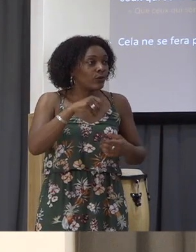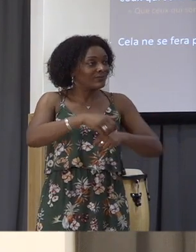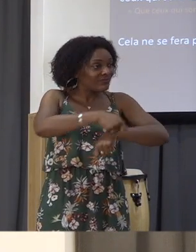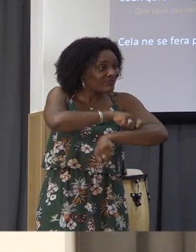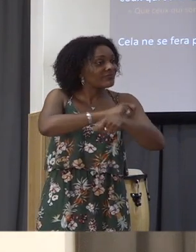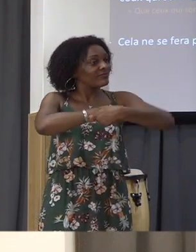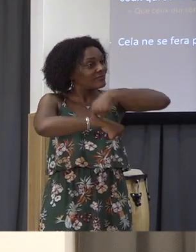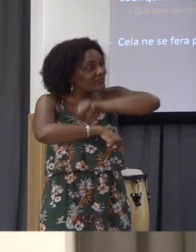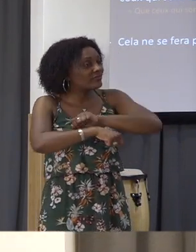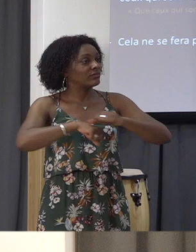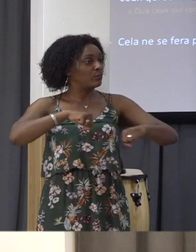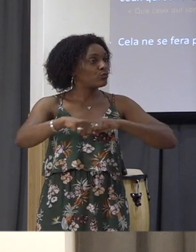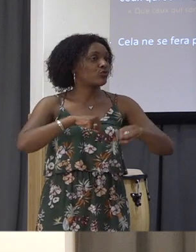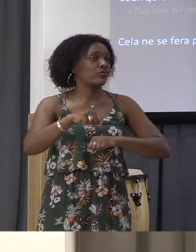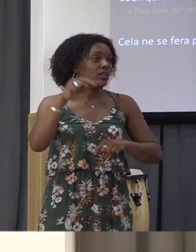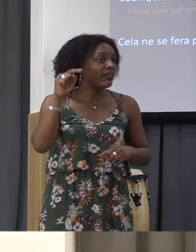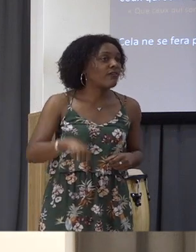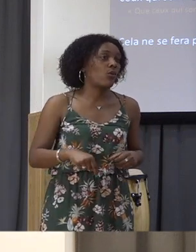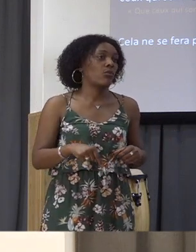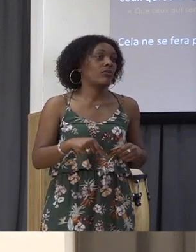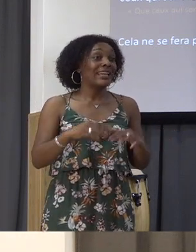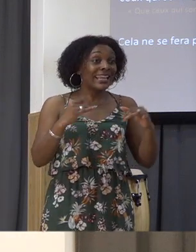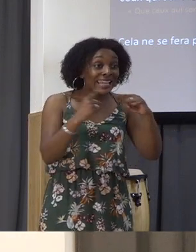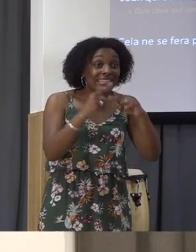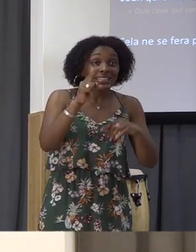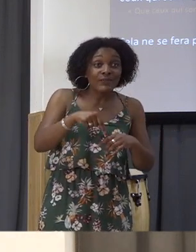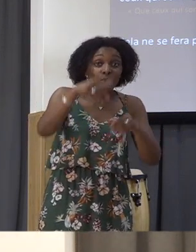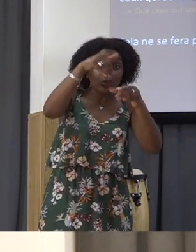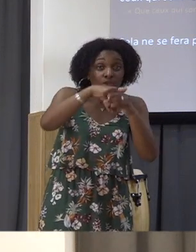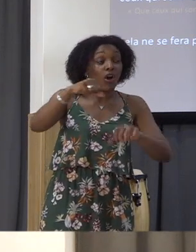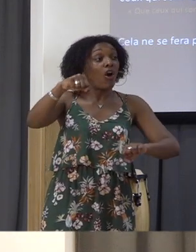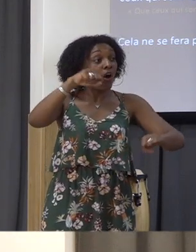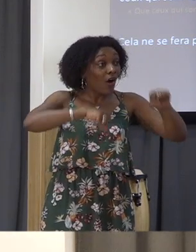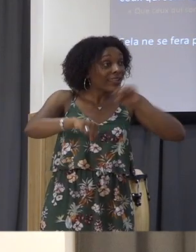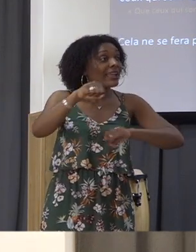Cela ne se fera pas tout seul. L'Église doit s'organiser pour cela.